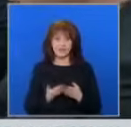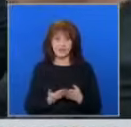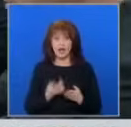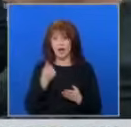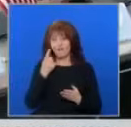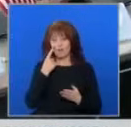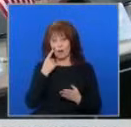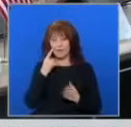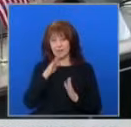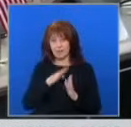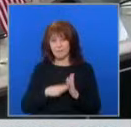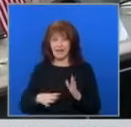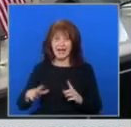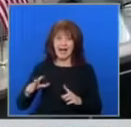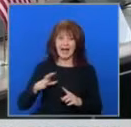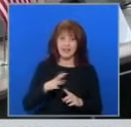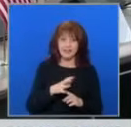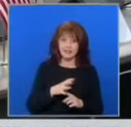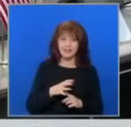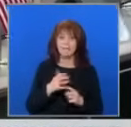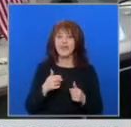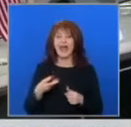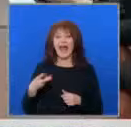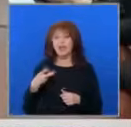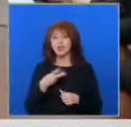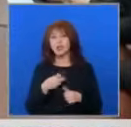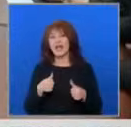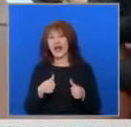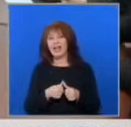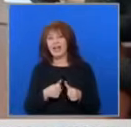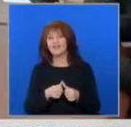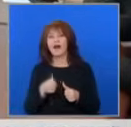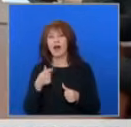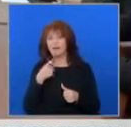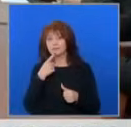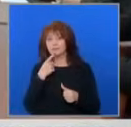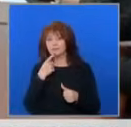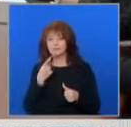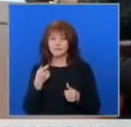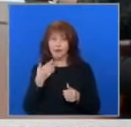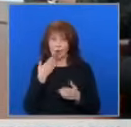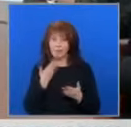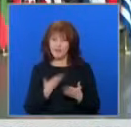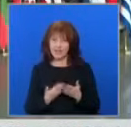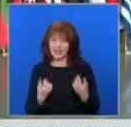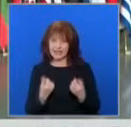легитимирана агресията на Русия. Така Естония, Литва и Латвия определиха присъствието на Лавров в Скопие.